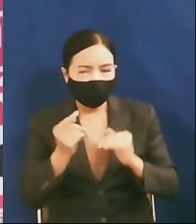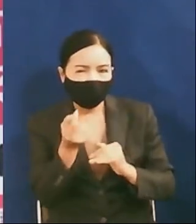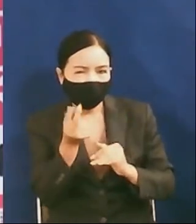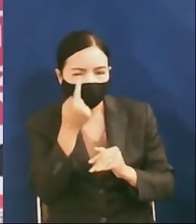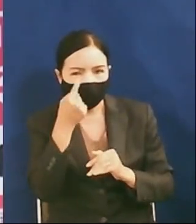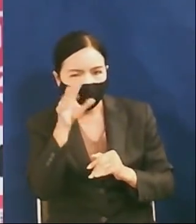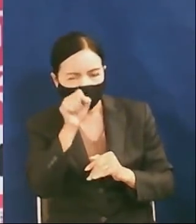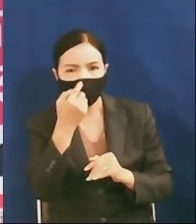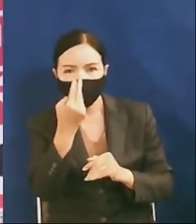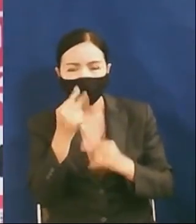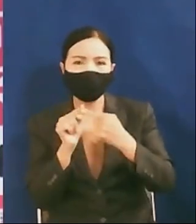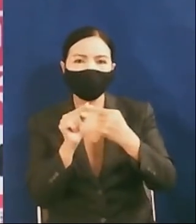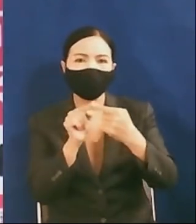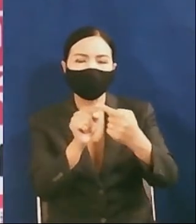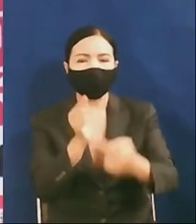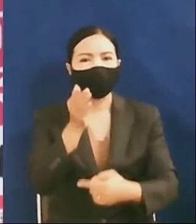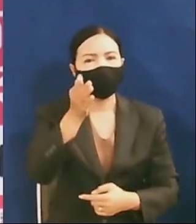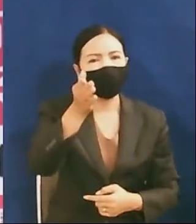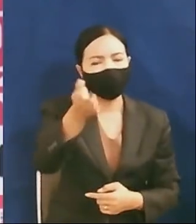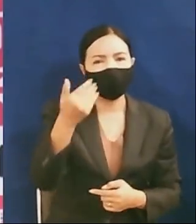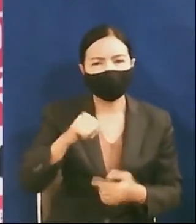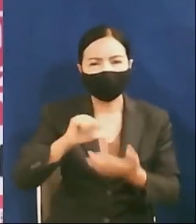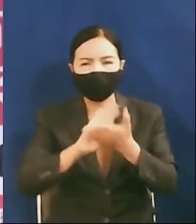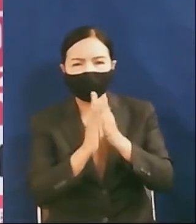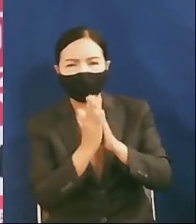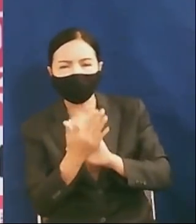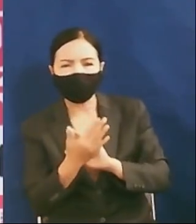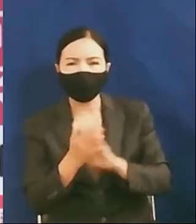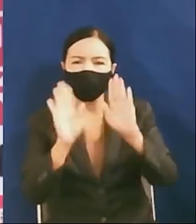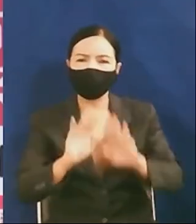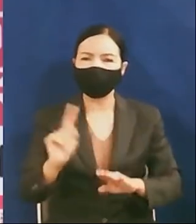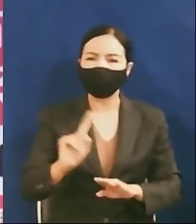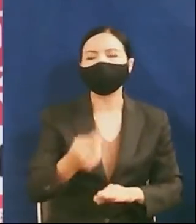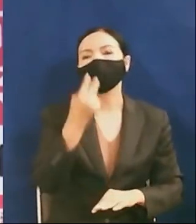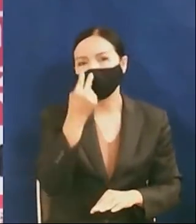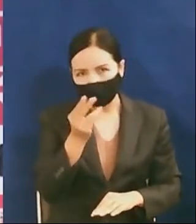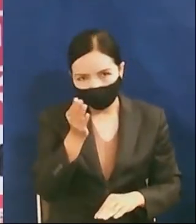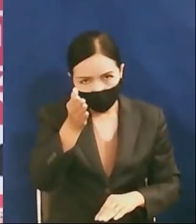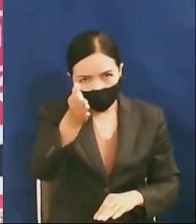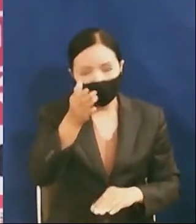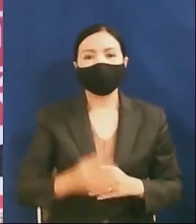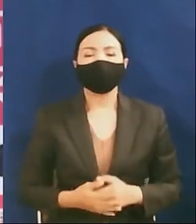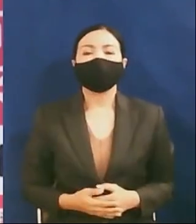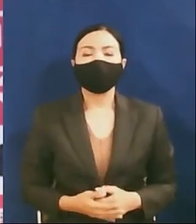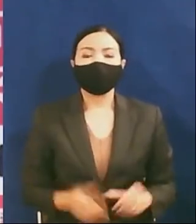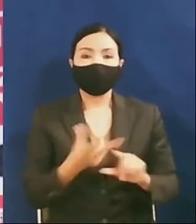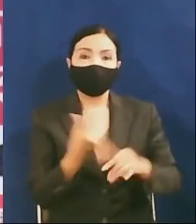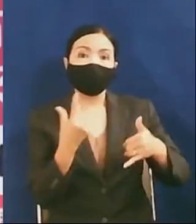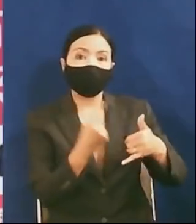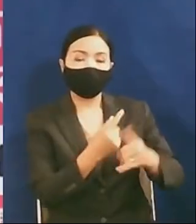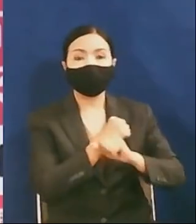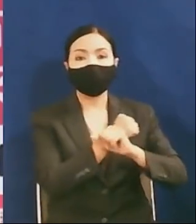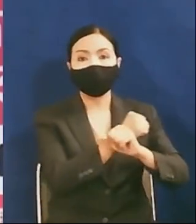จับตามองต่อเนื่องไปอีกนะครับว่าจะมีการเปลี่ยนแปลงไปลักษณะใดนะครับในเรื่องของวัคซีนนะครับ